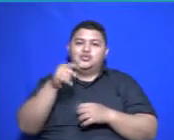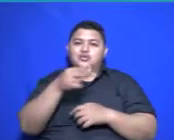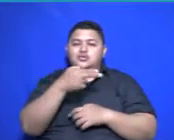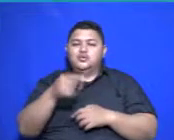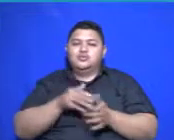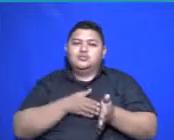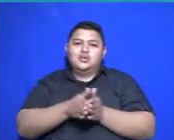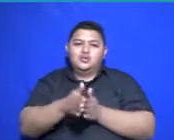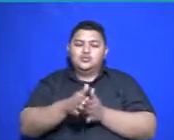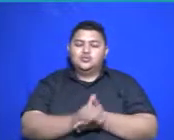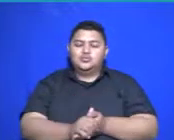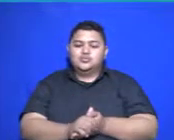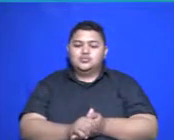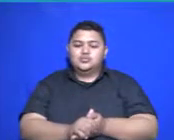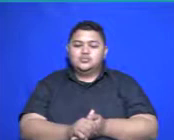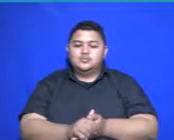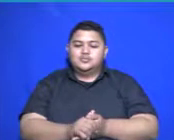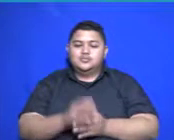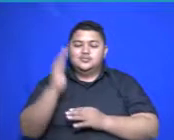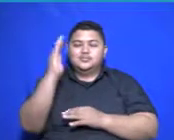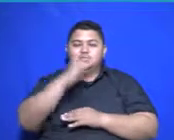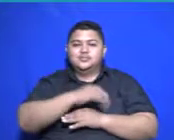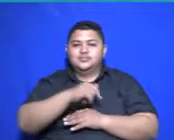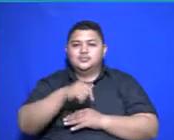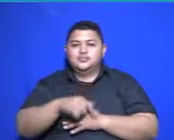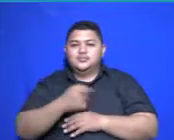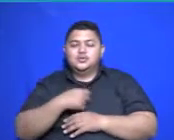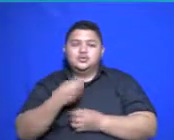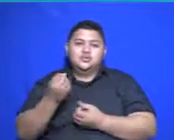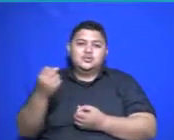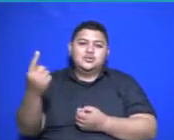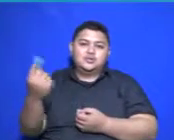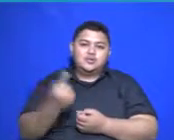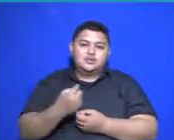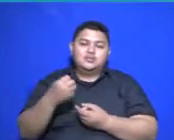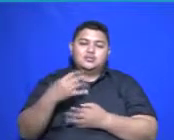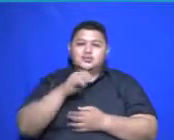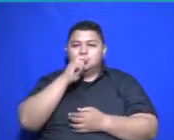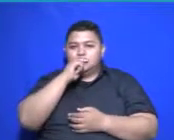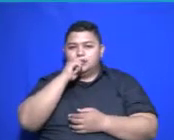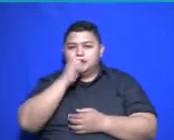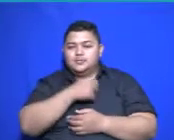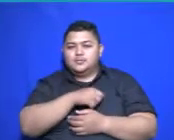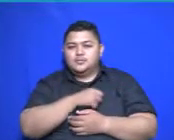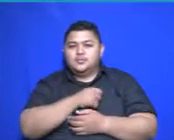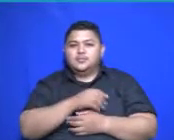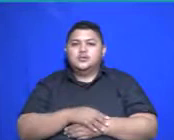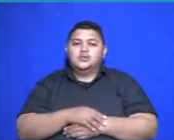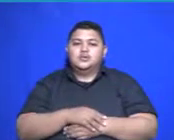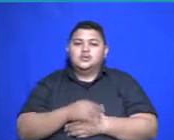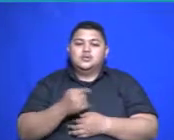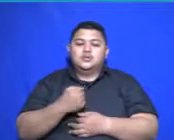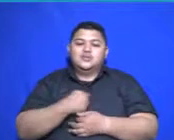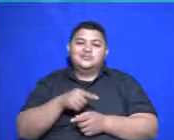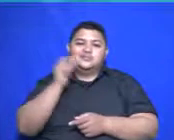maju. Dan pada hari ini sudah hadir para narasumber, bapak-bapak menteri. Kali ini saya kayaknya